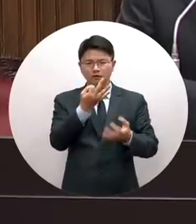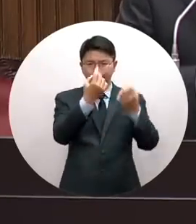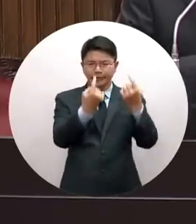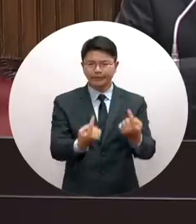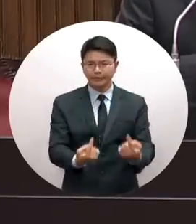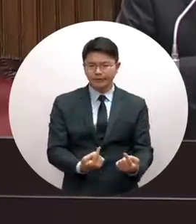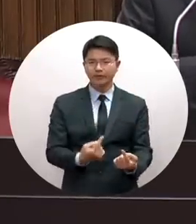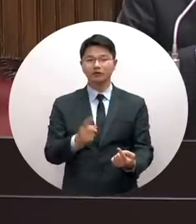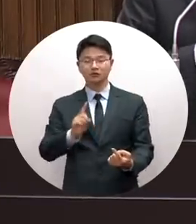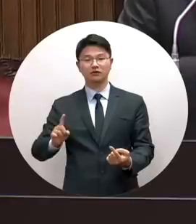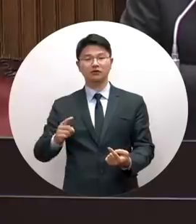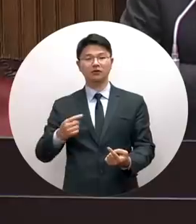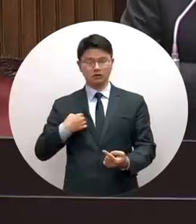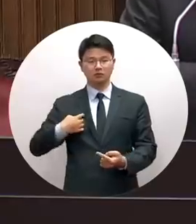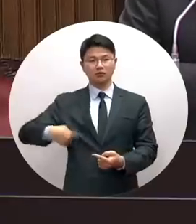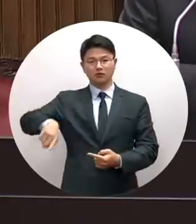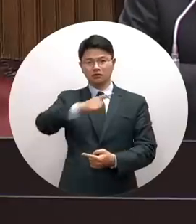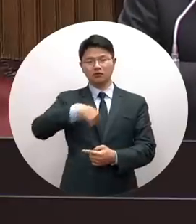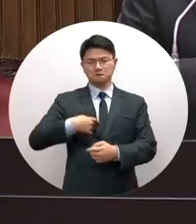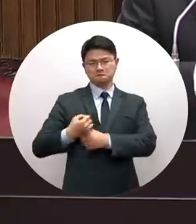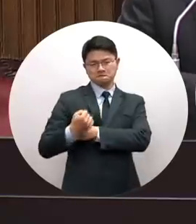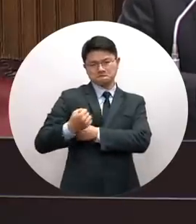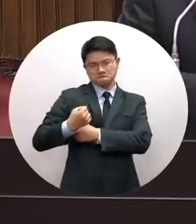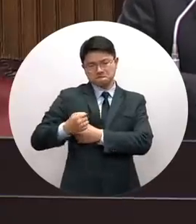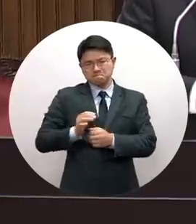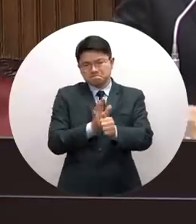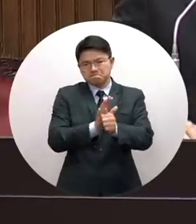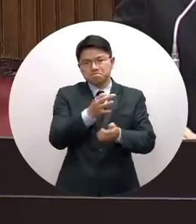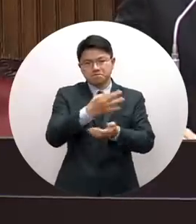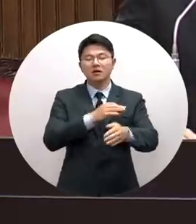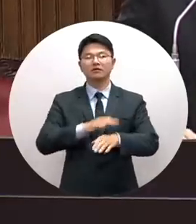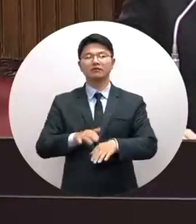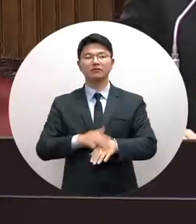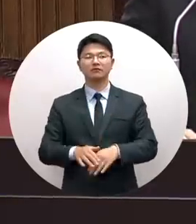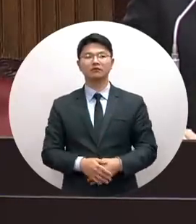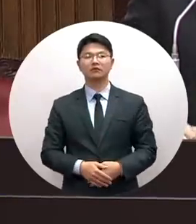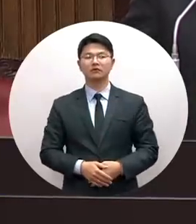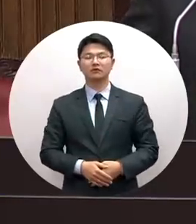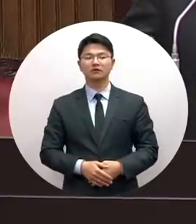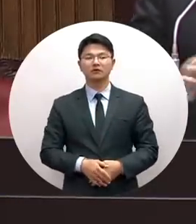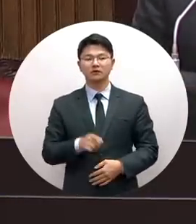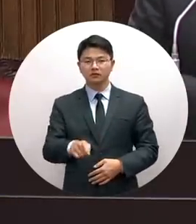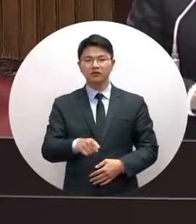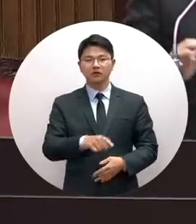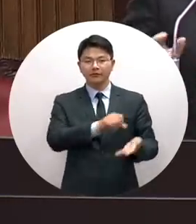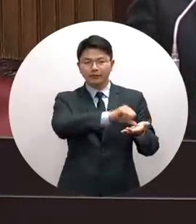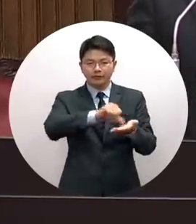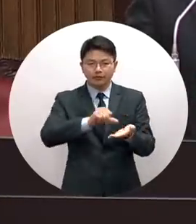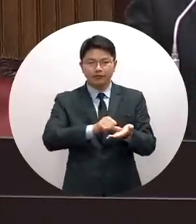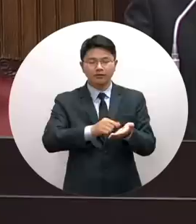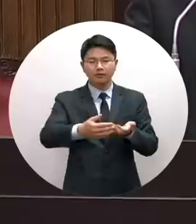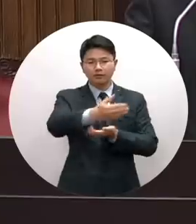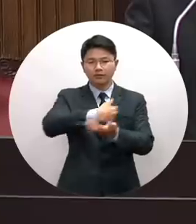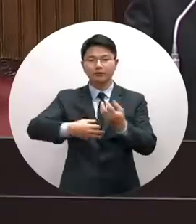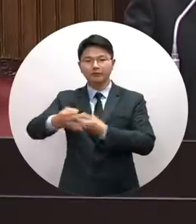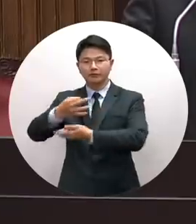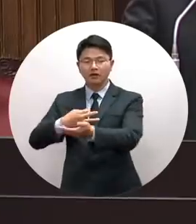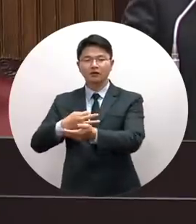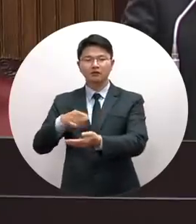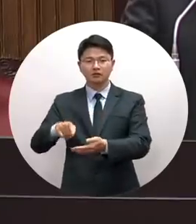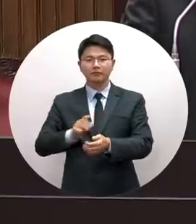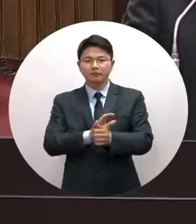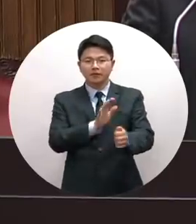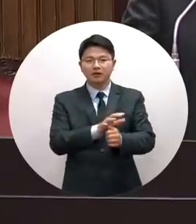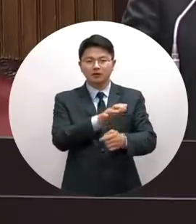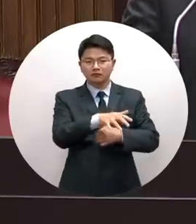等等，我们都会做这一方面努力。至于相关的产销怎么样子让农民能够更